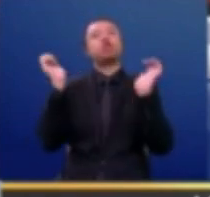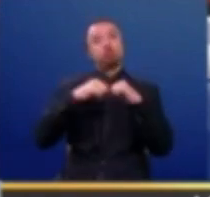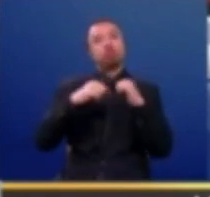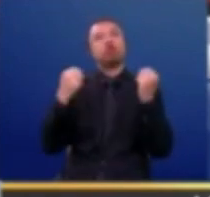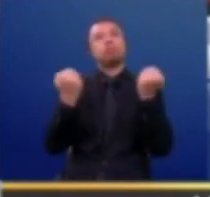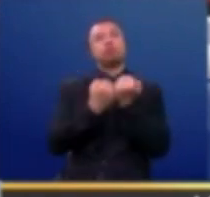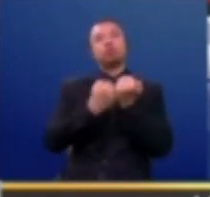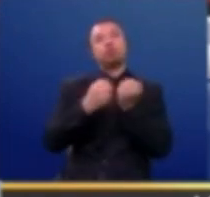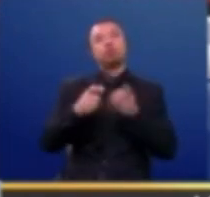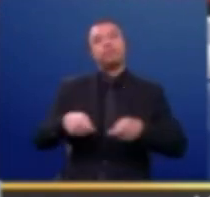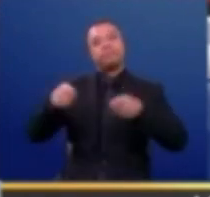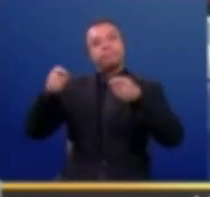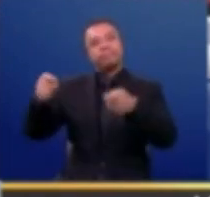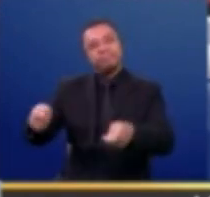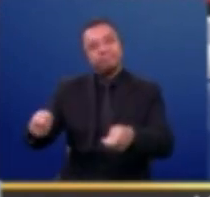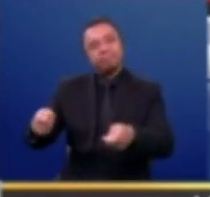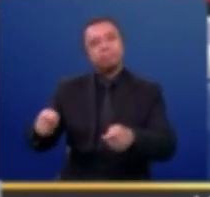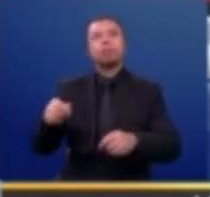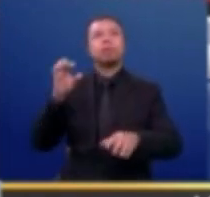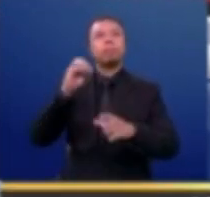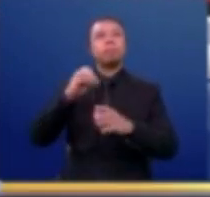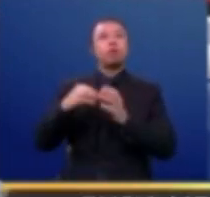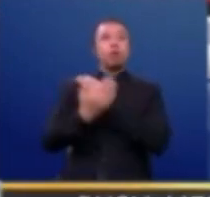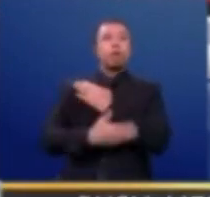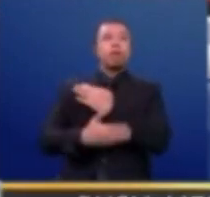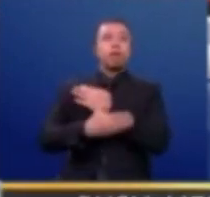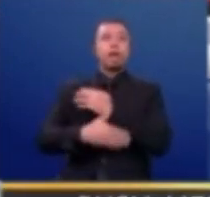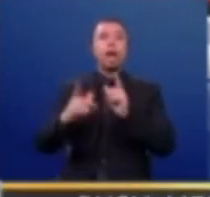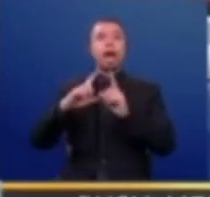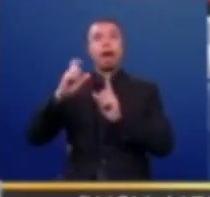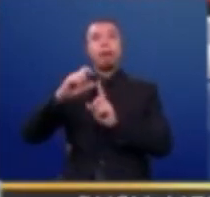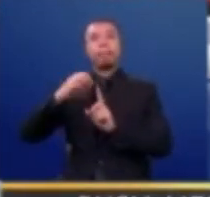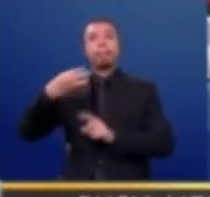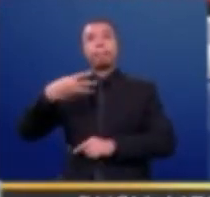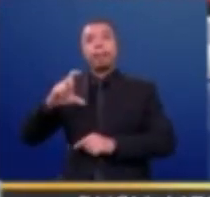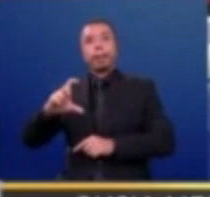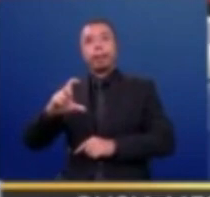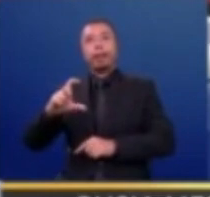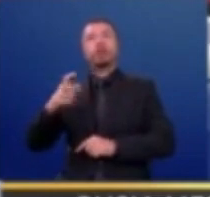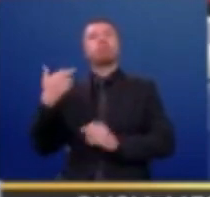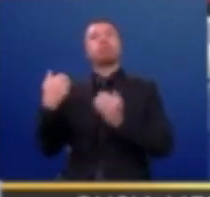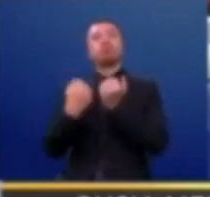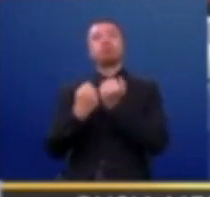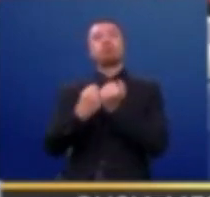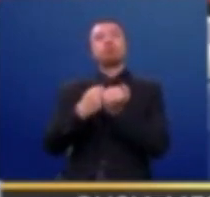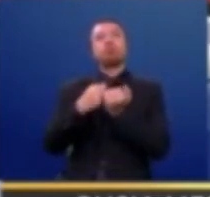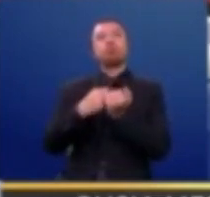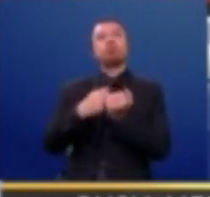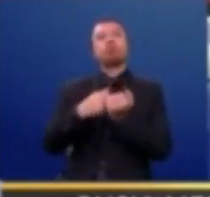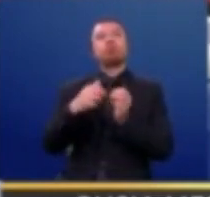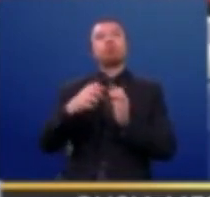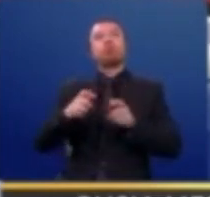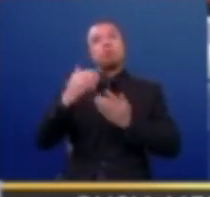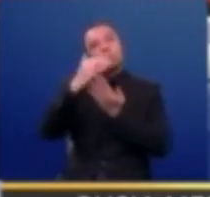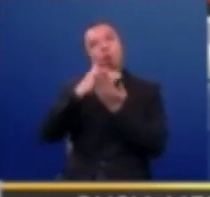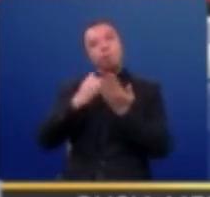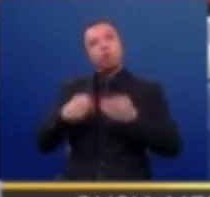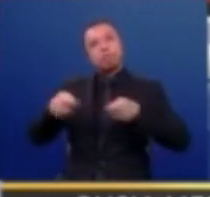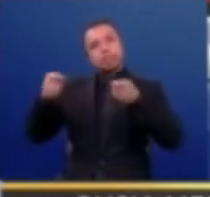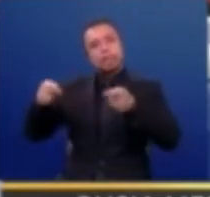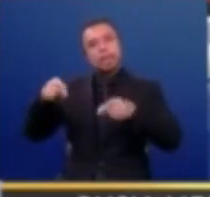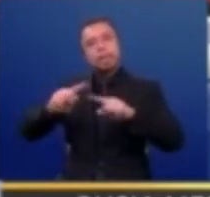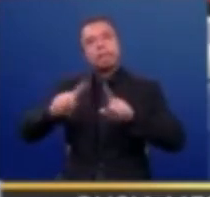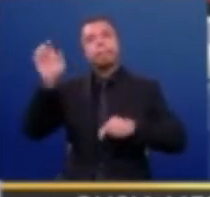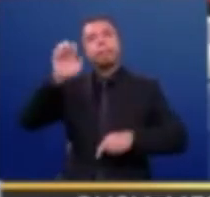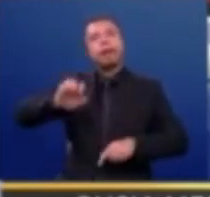mendukung proposal ini, termasuk juga oleh negara-negara APEC beberapa hari yang lalu juga mendukung proposal ini. Tapi negara-negara Uni